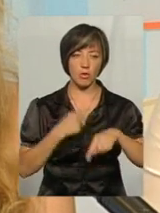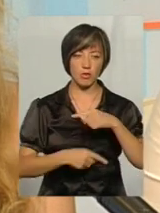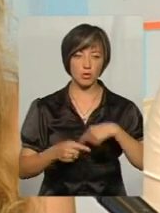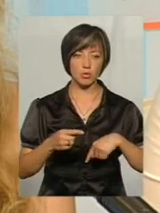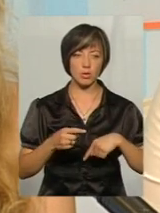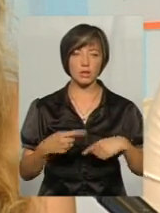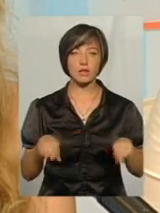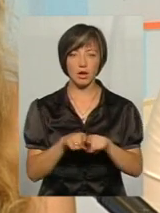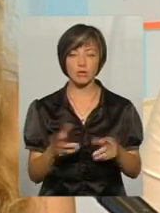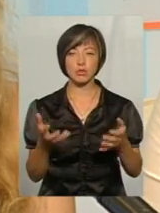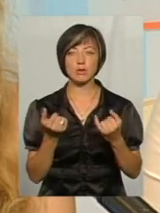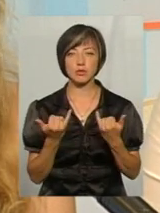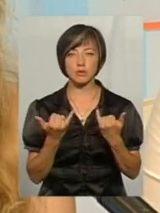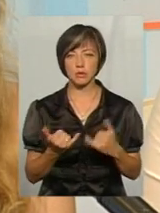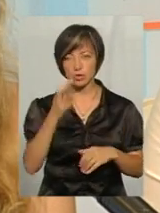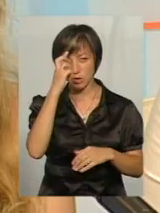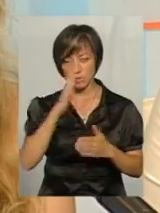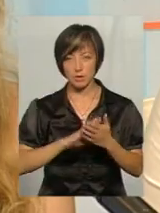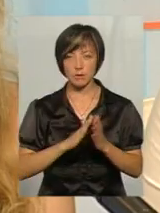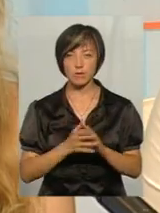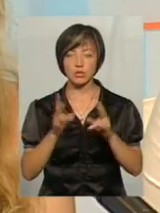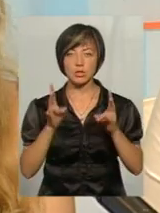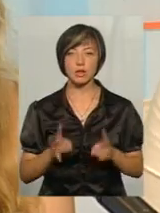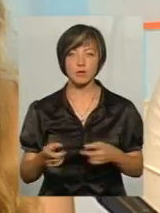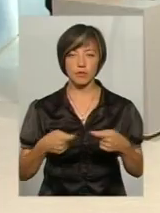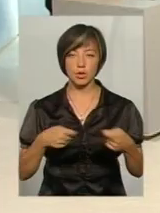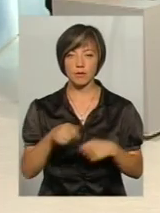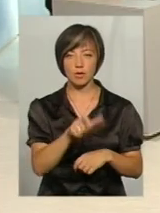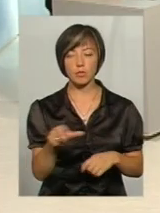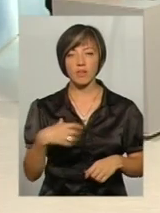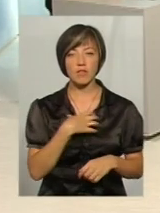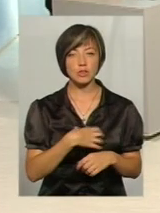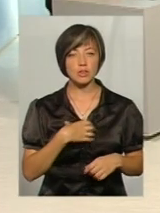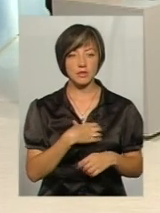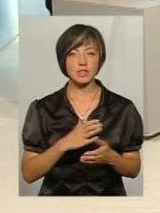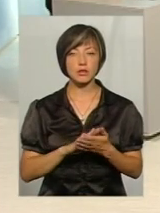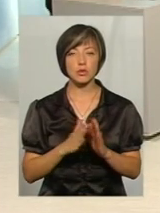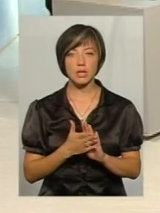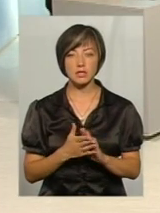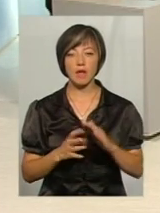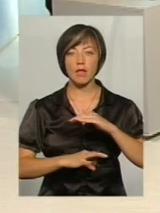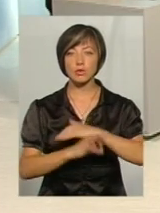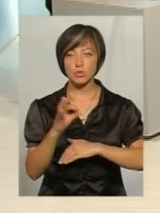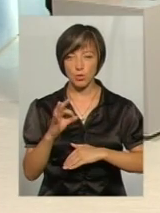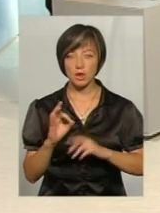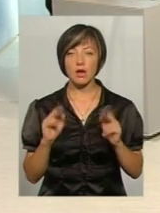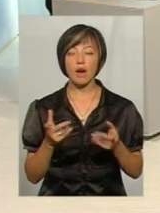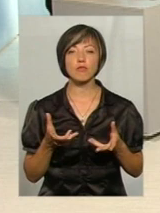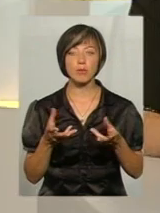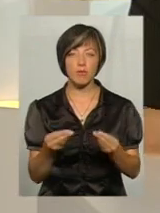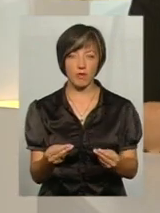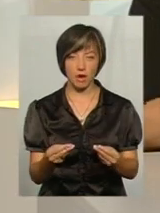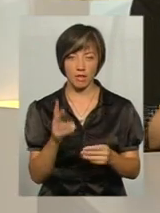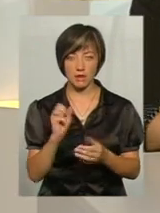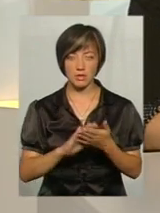Вони також отримали на сьогодні державний статус постраждалих від торгівлі. Це, до речі, дуже важливо. Ситуація на Сході, як впливає саме